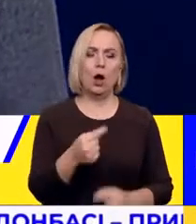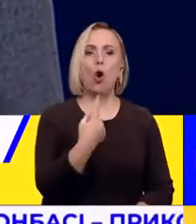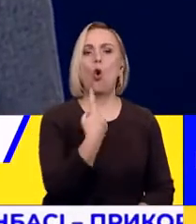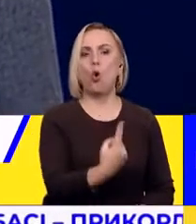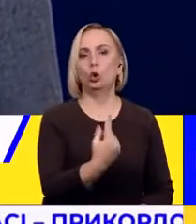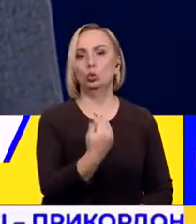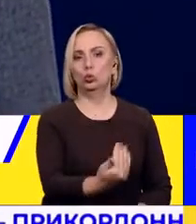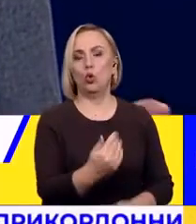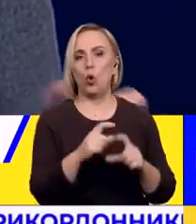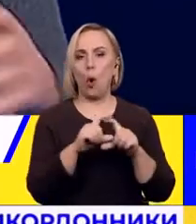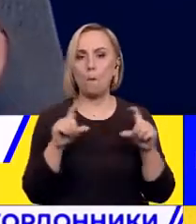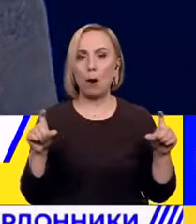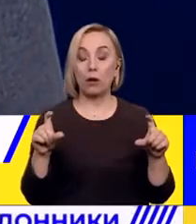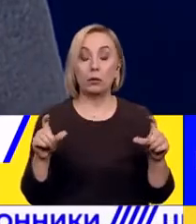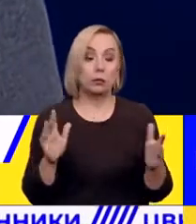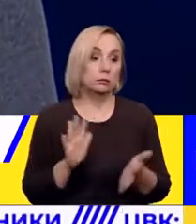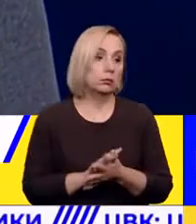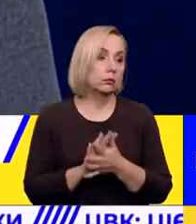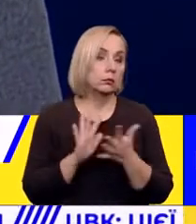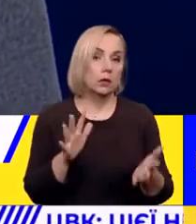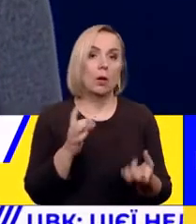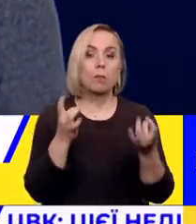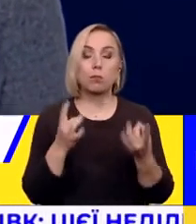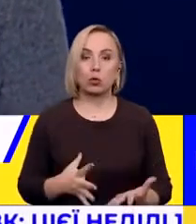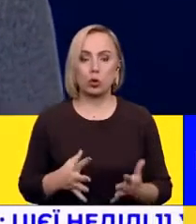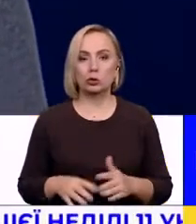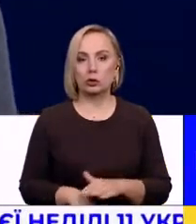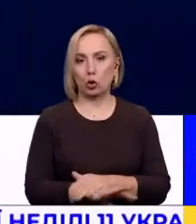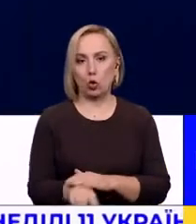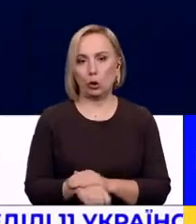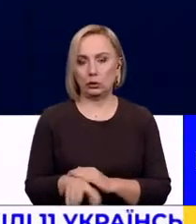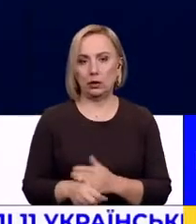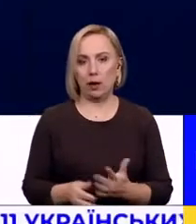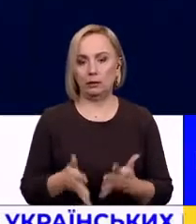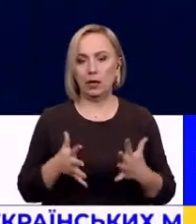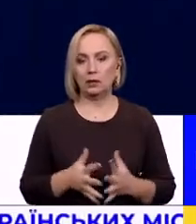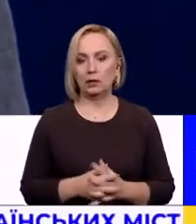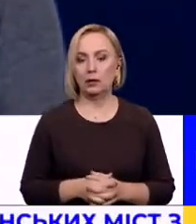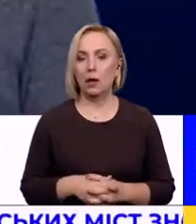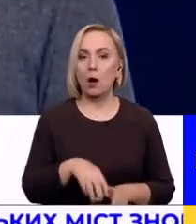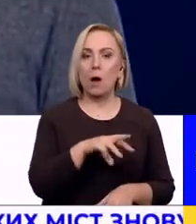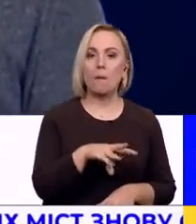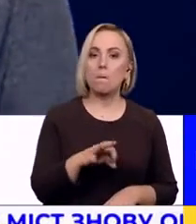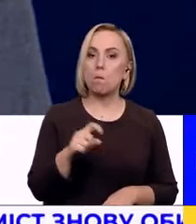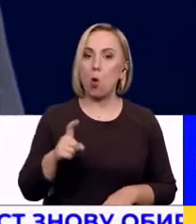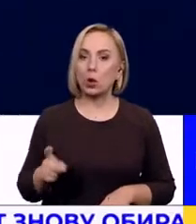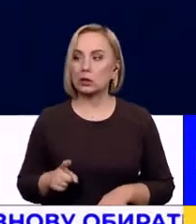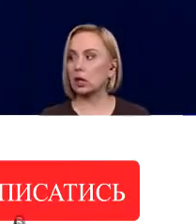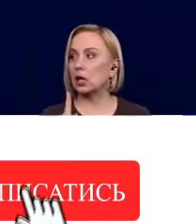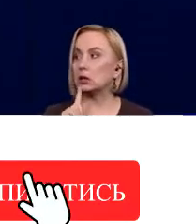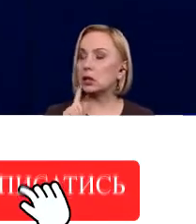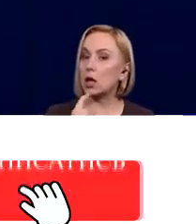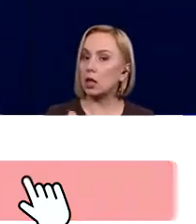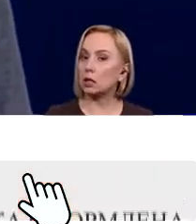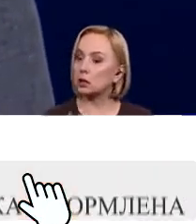взагалі відбувається треш. Просто розкрадання. От і все. Не МОЗ, не Зеленський, ніхто взагалі про